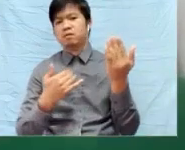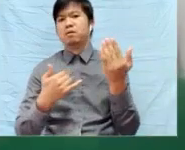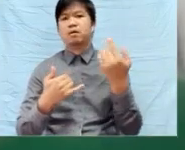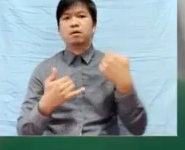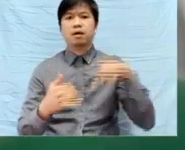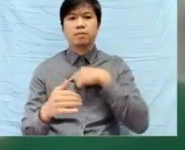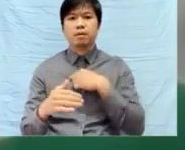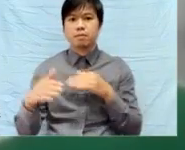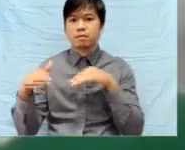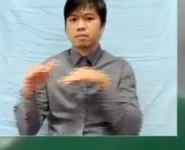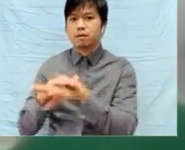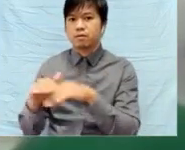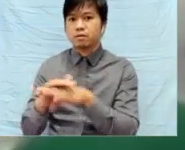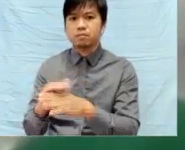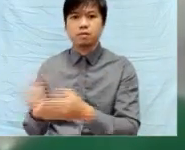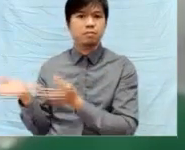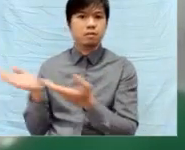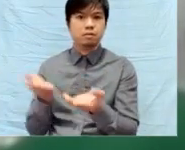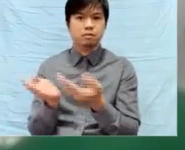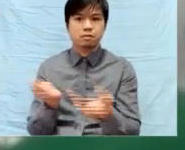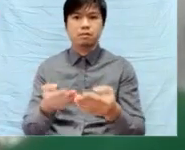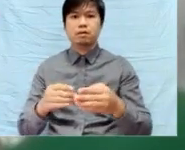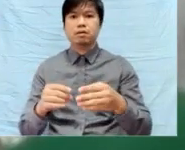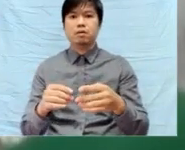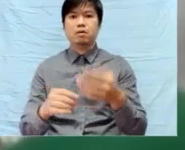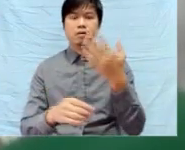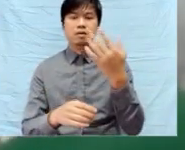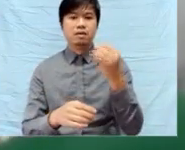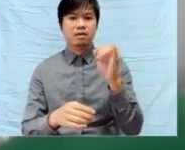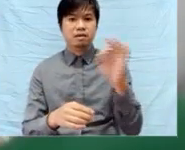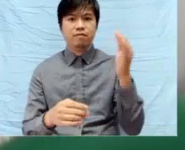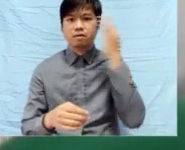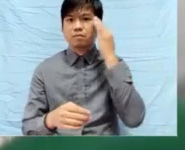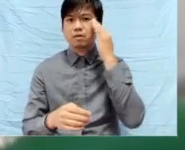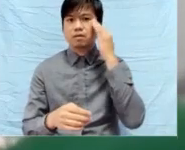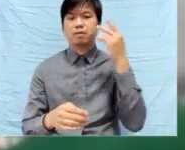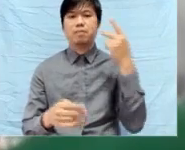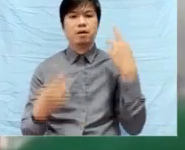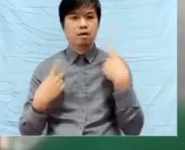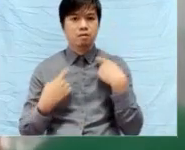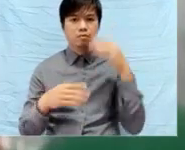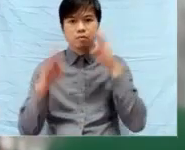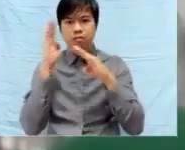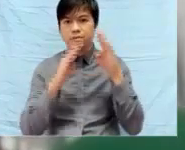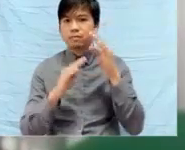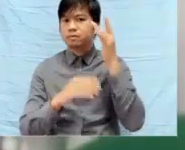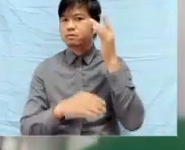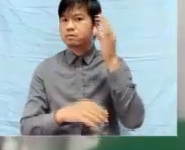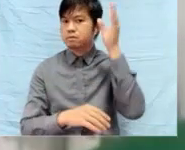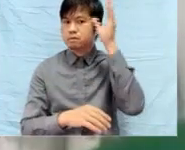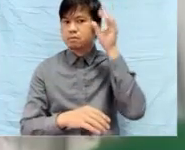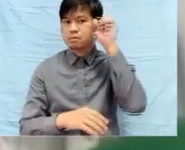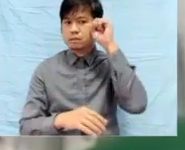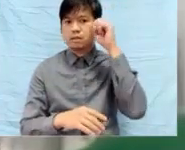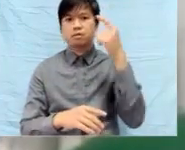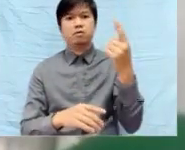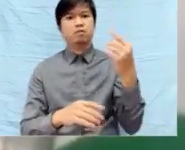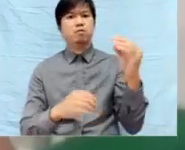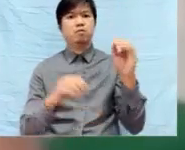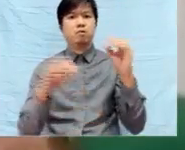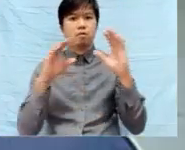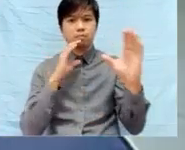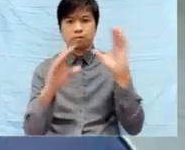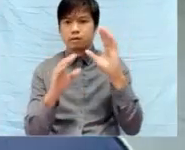Bakit pa nila check-in ang mga gamit? Kung alam pala nilang mayroong problema sa radar. Common sense, di ba? Communication,